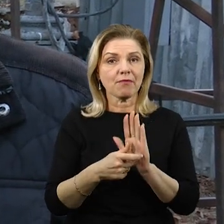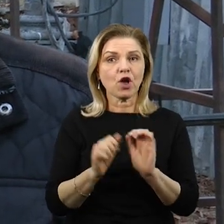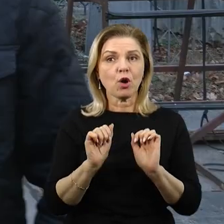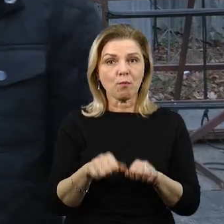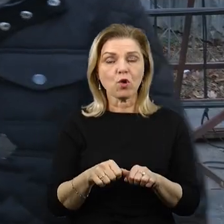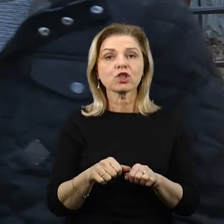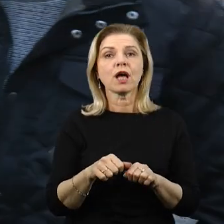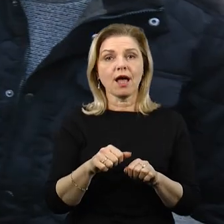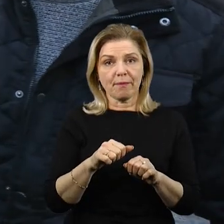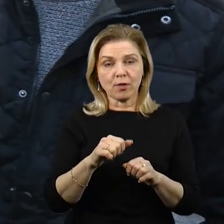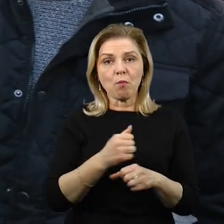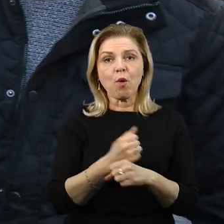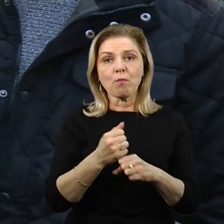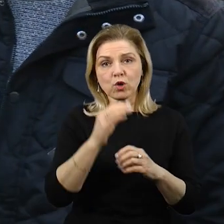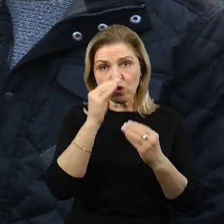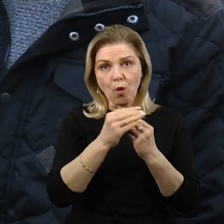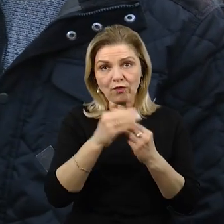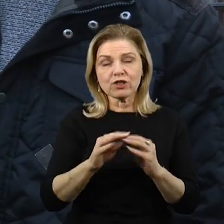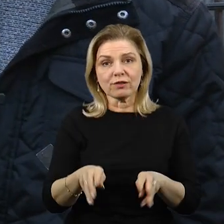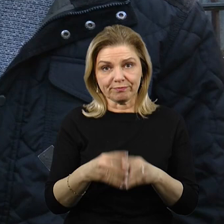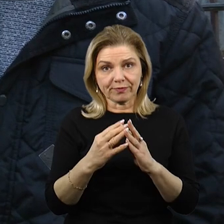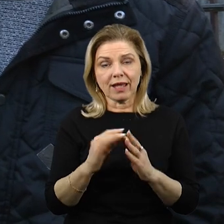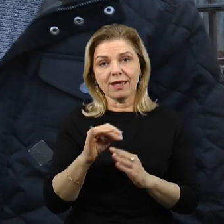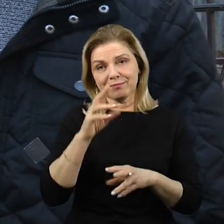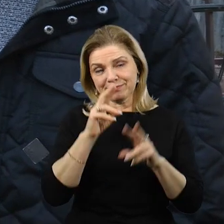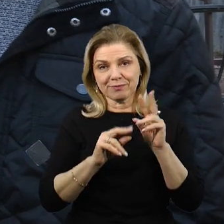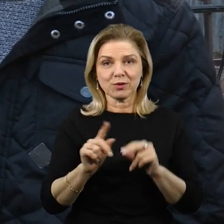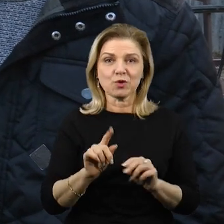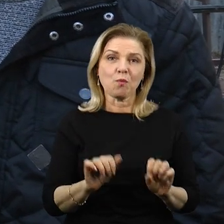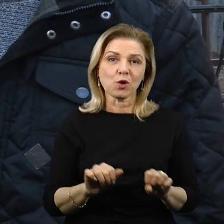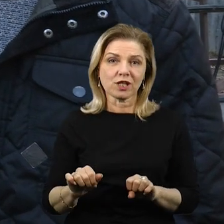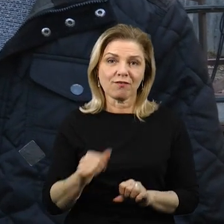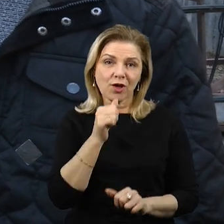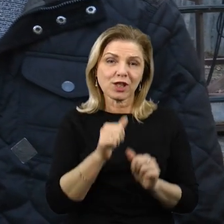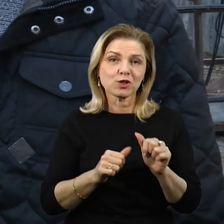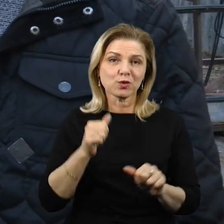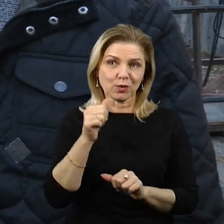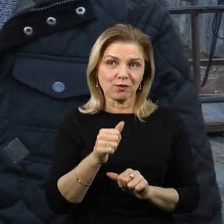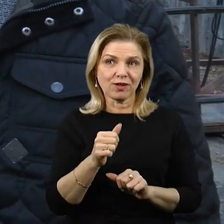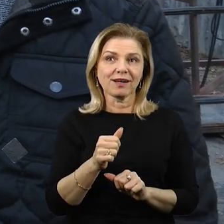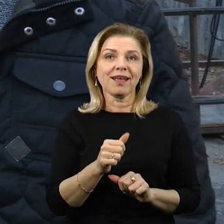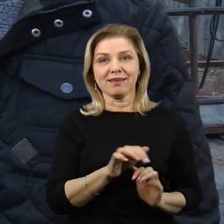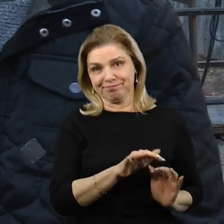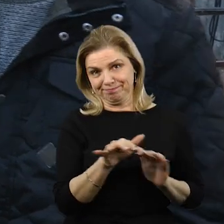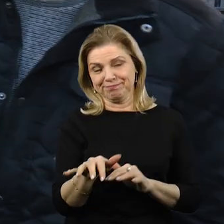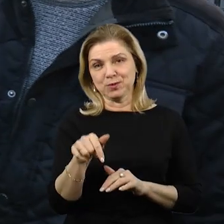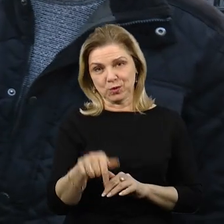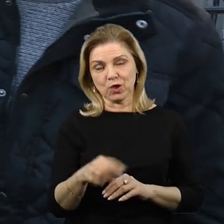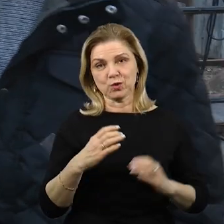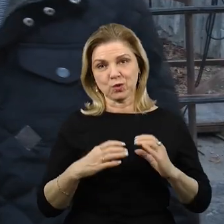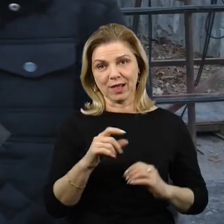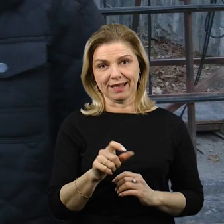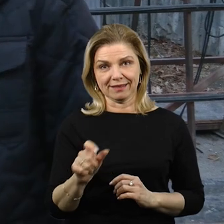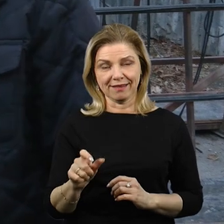бомбосховищеа то ми сподіваємося що ми 1 вересня вже можливо наступного року двинемо вже сюди студентів Можливо там